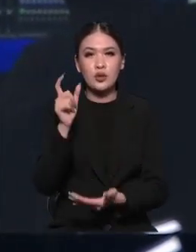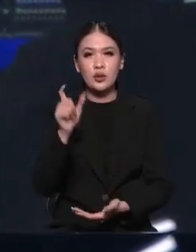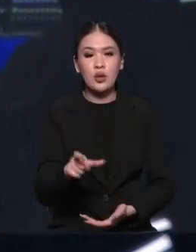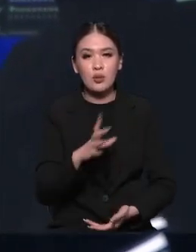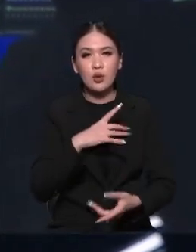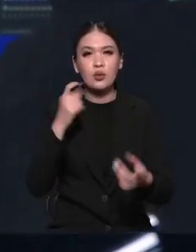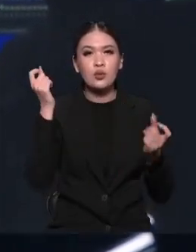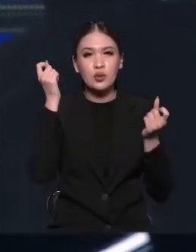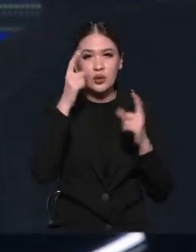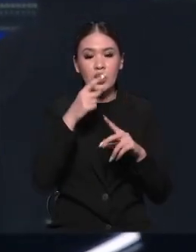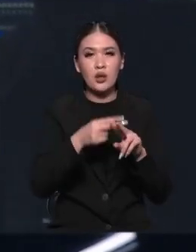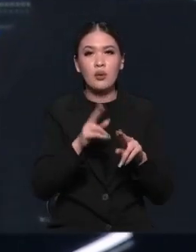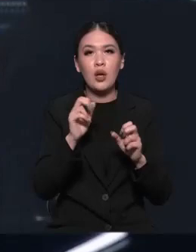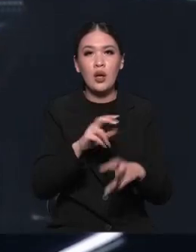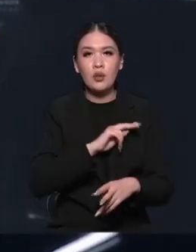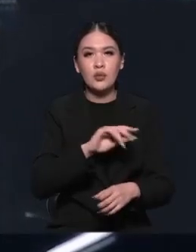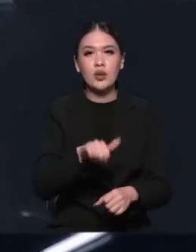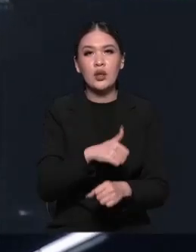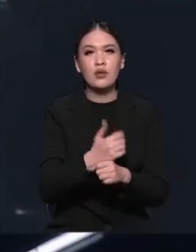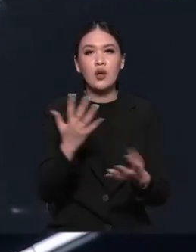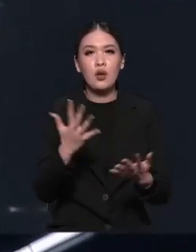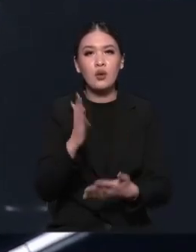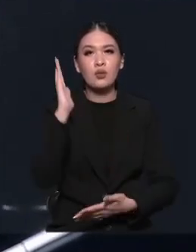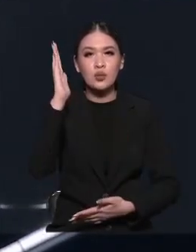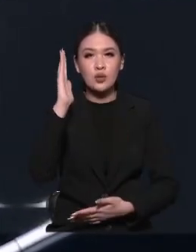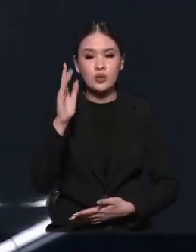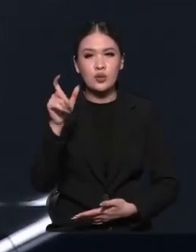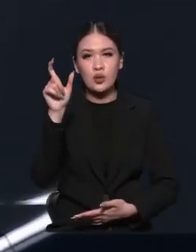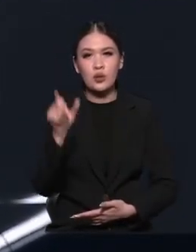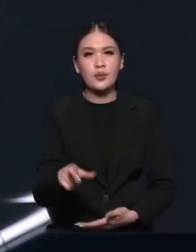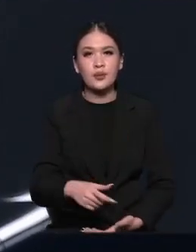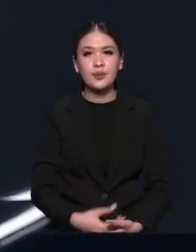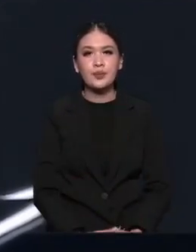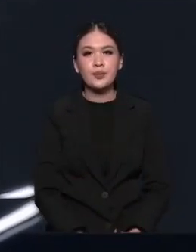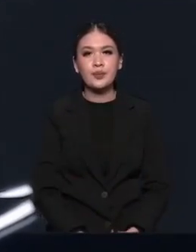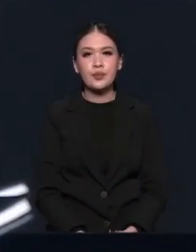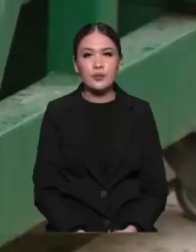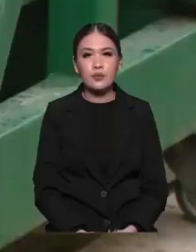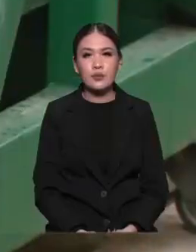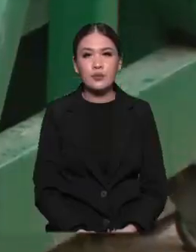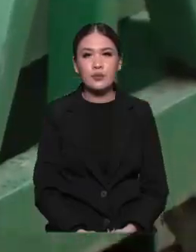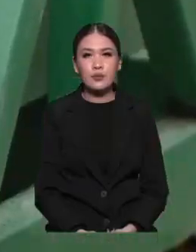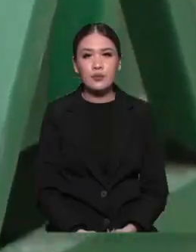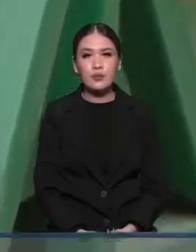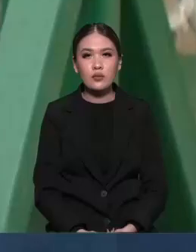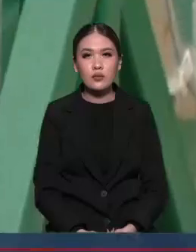узнала, как это работает и, главное, какое будущее у отечественного ноу-хау.